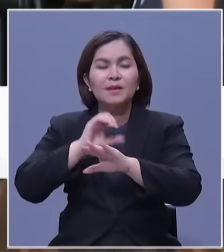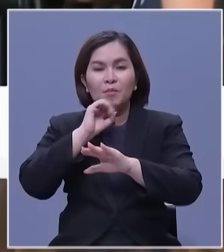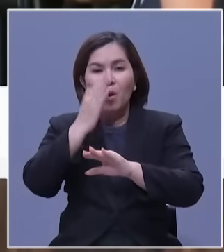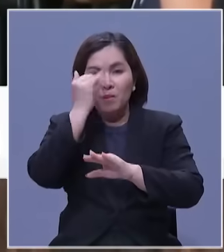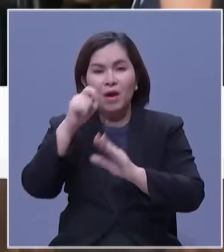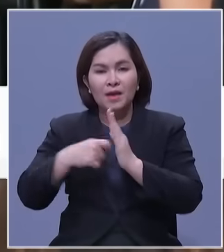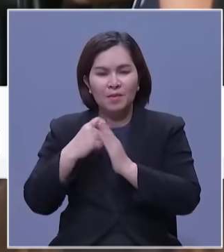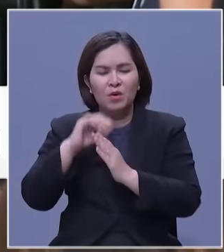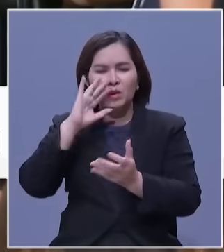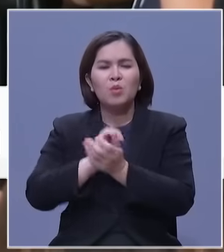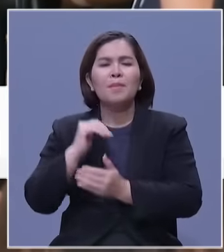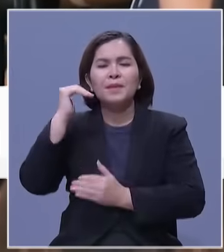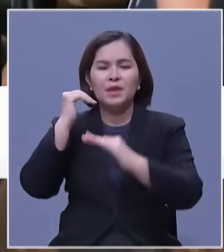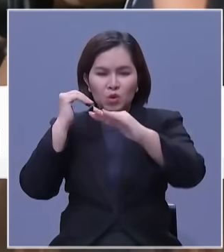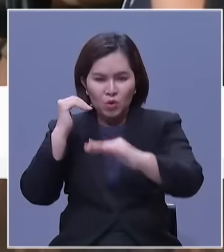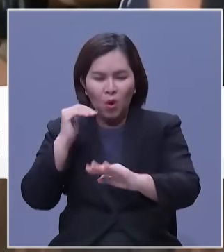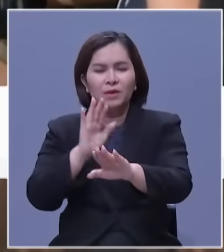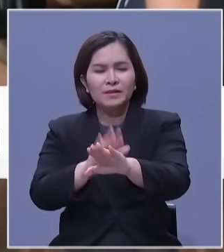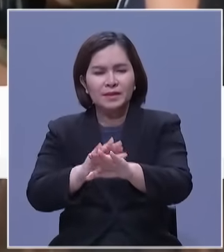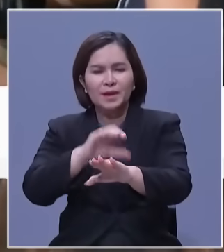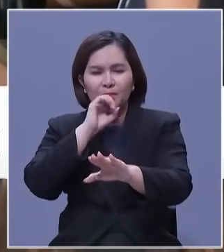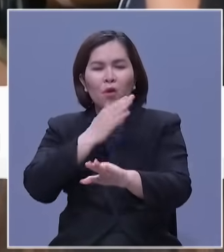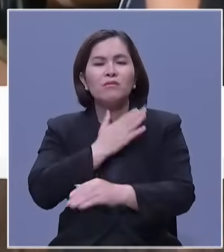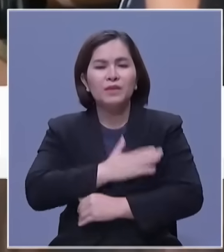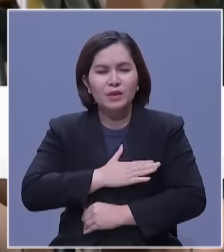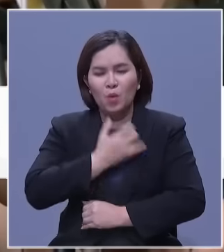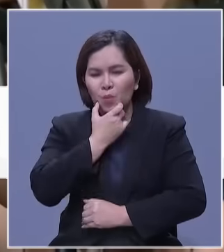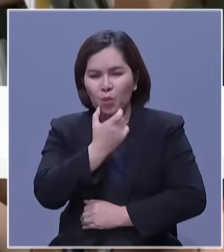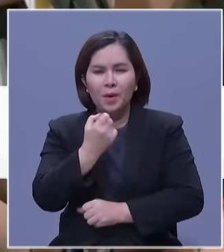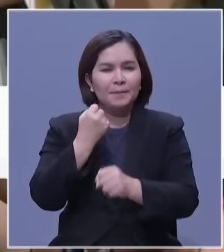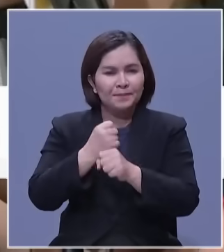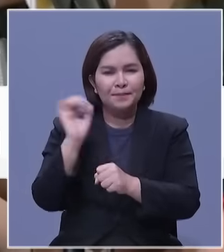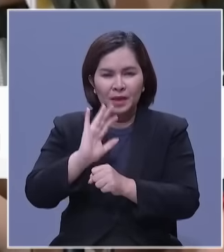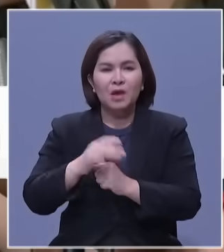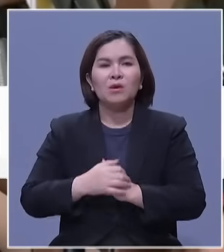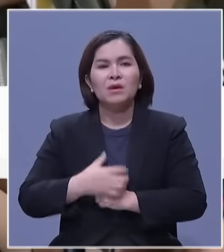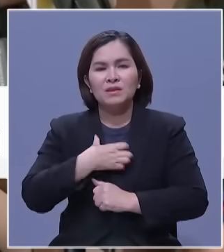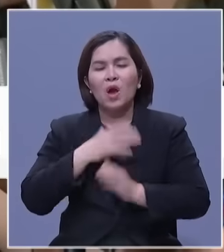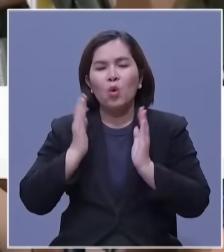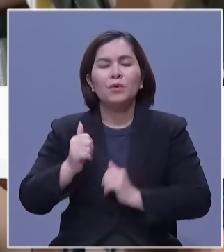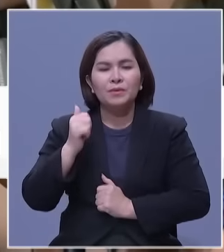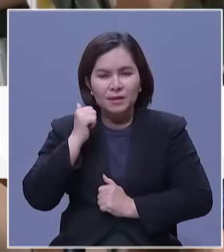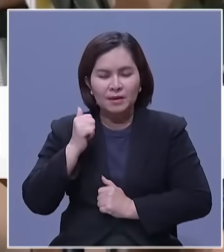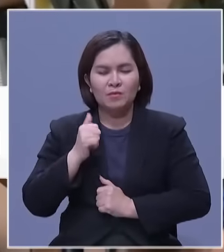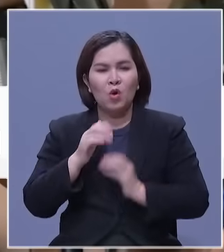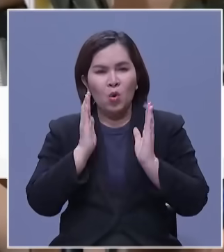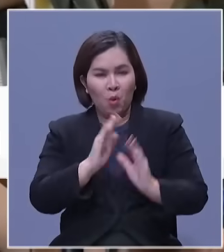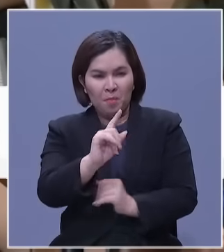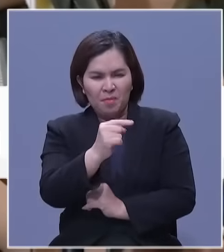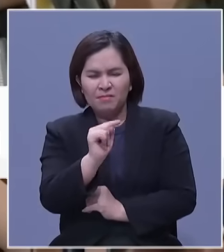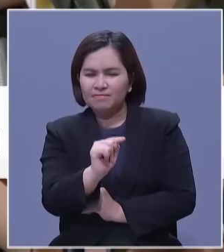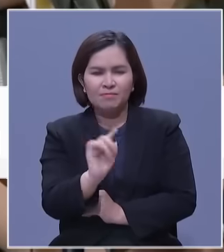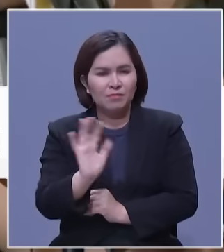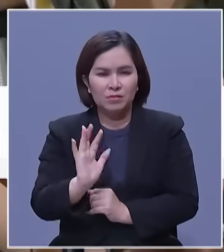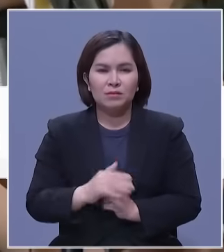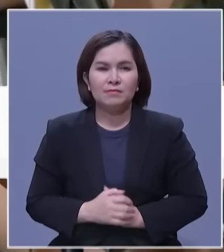เป็นพี่บอกให้ใจเย็นๆไปทำสมาธิอย่าพูดมาก อยากได้โจ๊กหวานเจี๊ยบค่ะ ไม่ชอบเลย โจ๊กอคตินะ โจ๊กอ